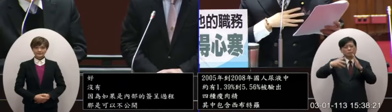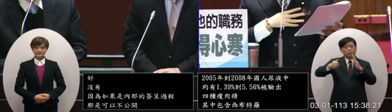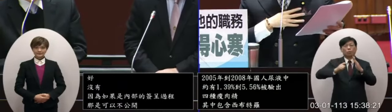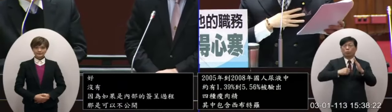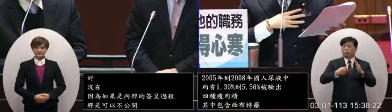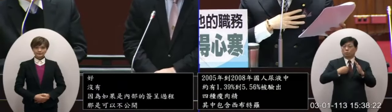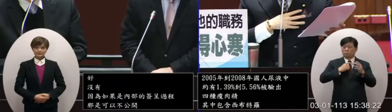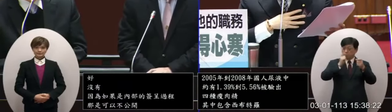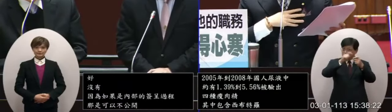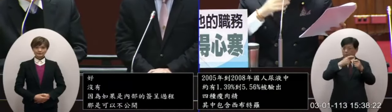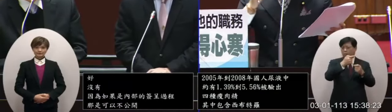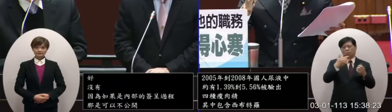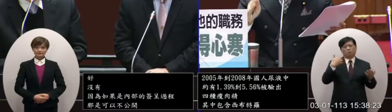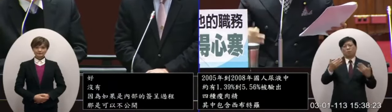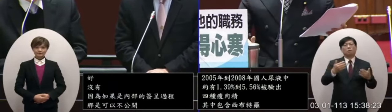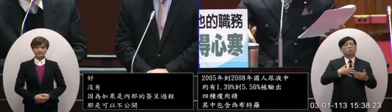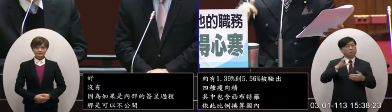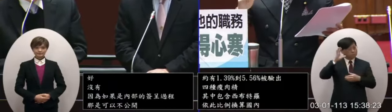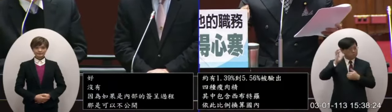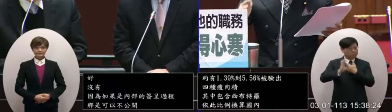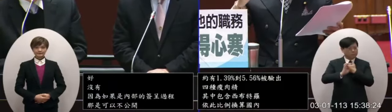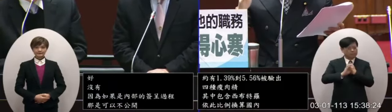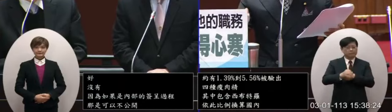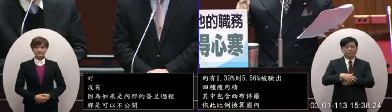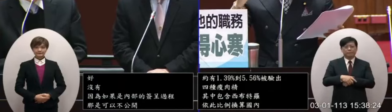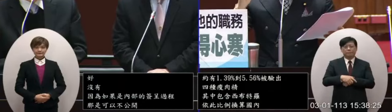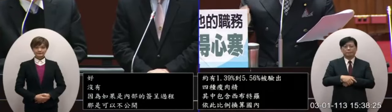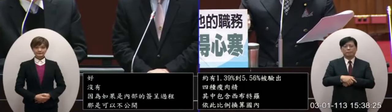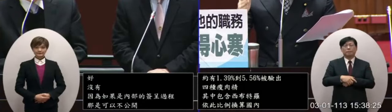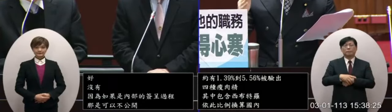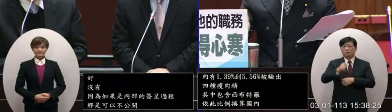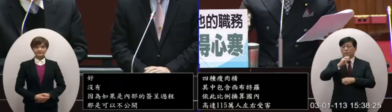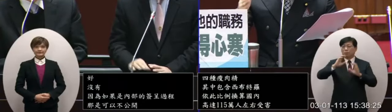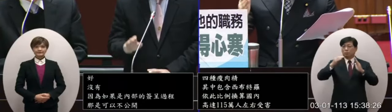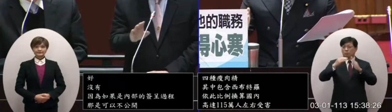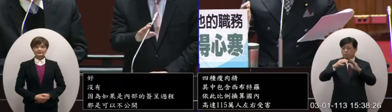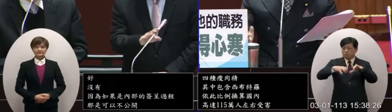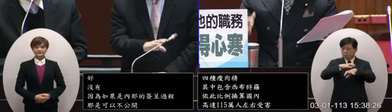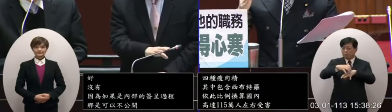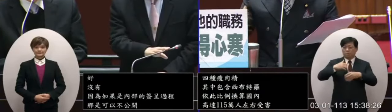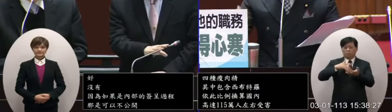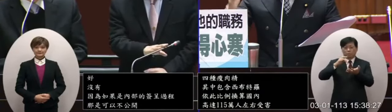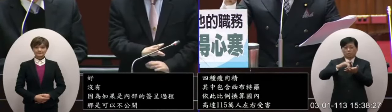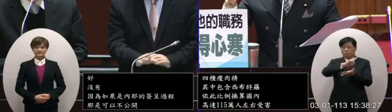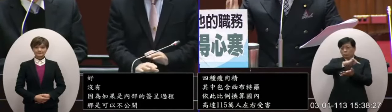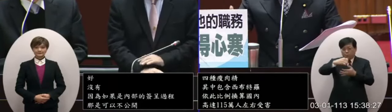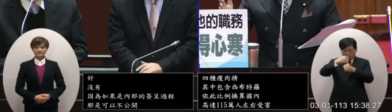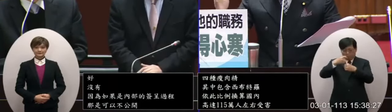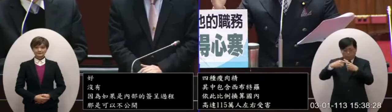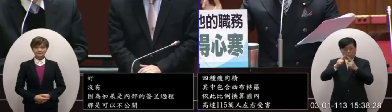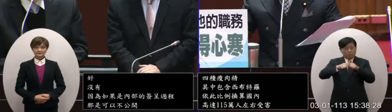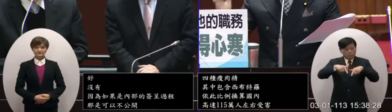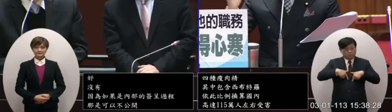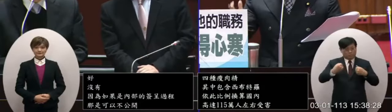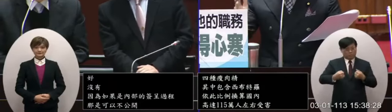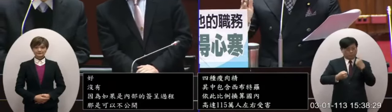诉求越来越清楚，您听听看，既然国家环境毒物研究中心曾经在